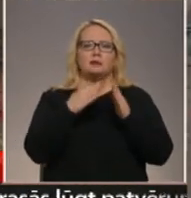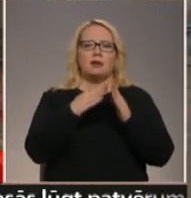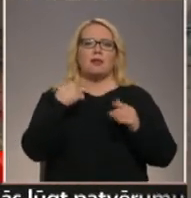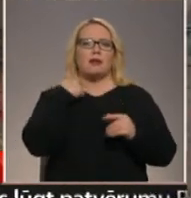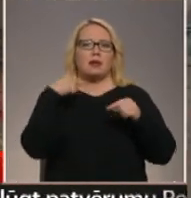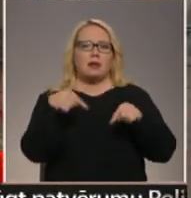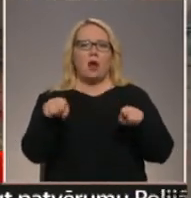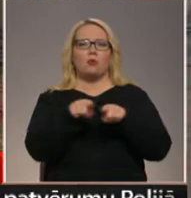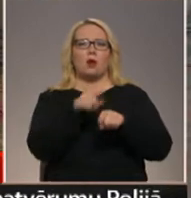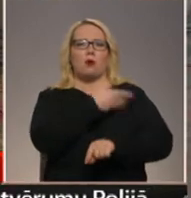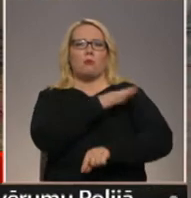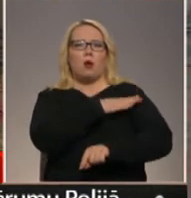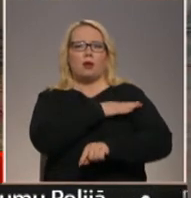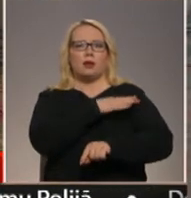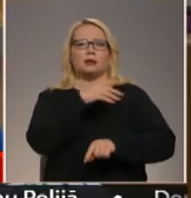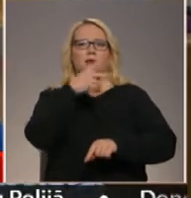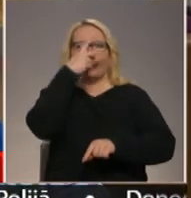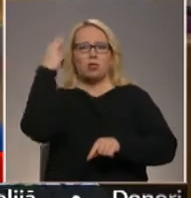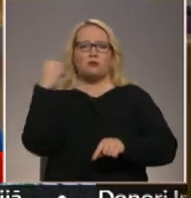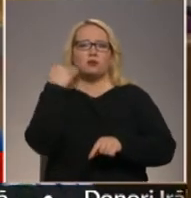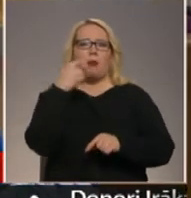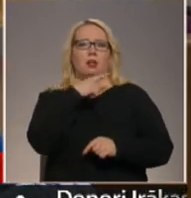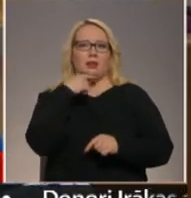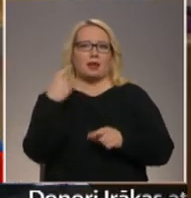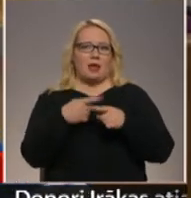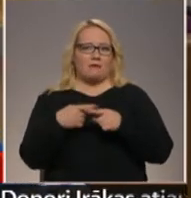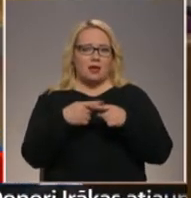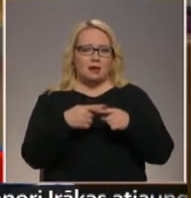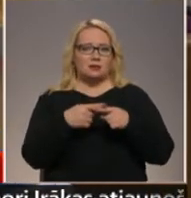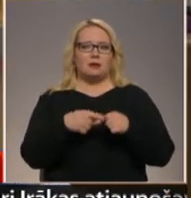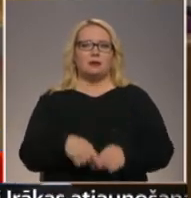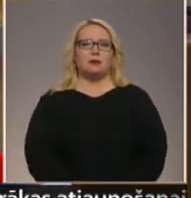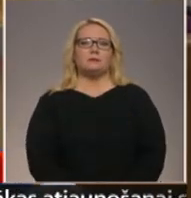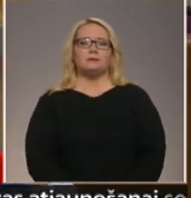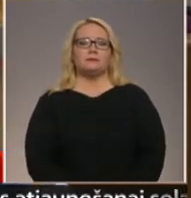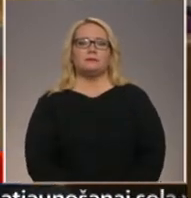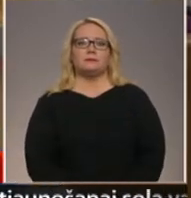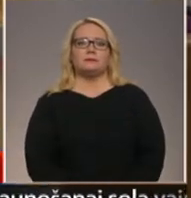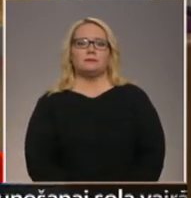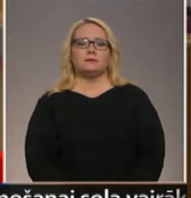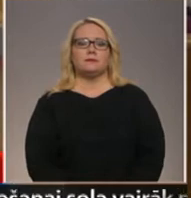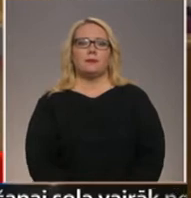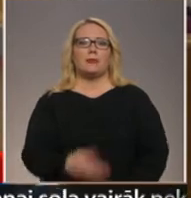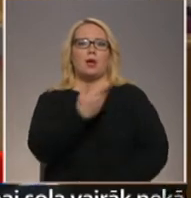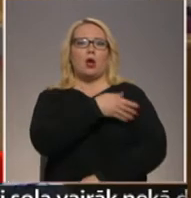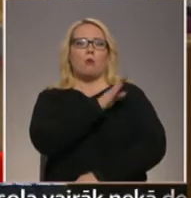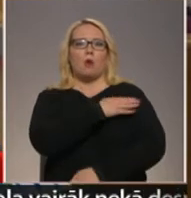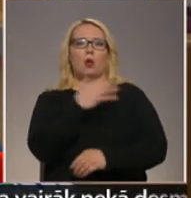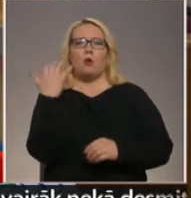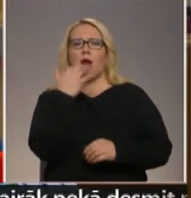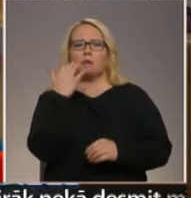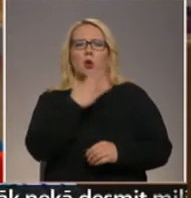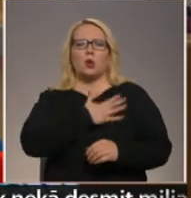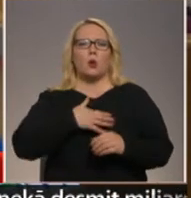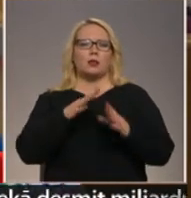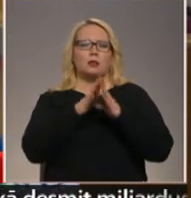arī Polijas, Lietuvas un Baltkrievijas. Ponieważ Polaków poza granicami Polski mieszka. Poļu ārzemēs ir ļoti